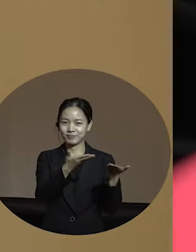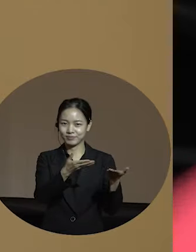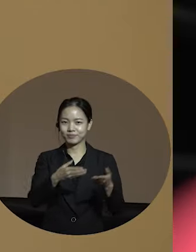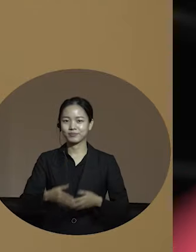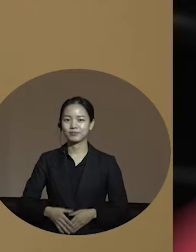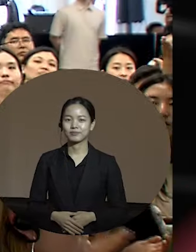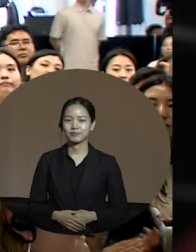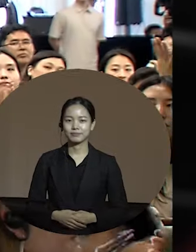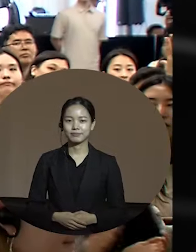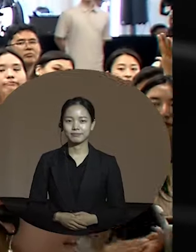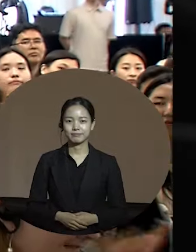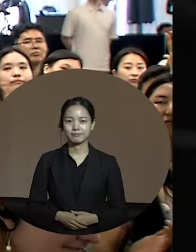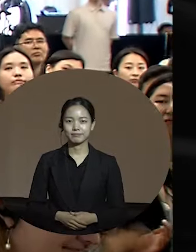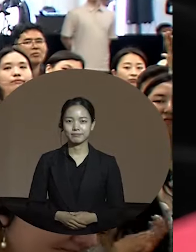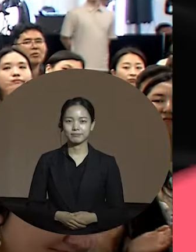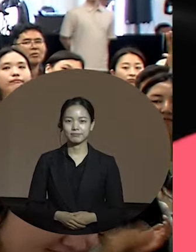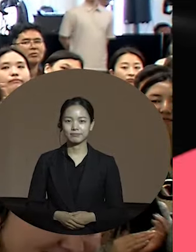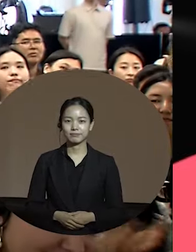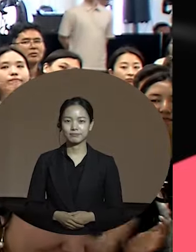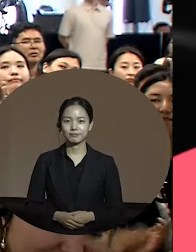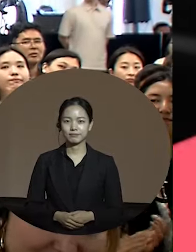참석해주셨습니다.